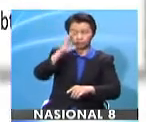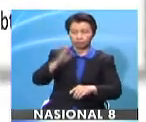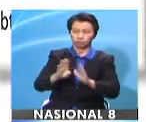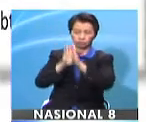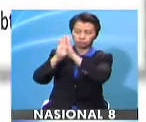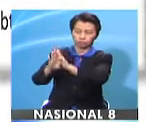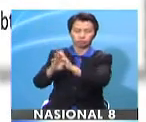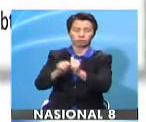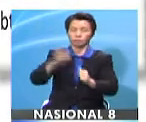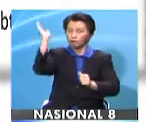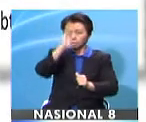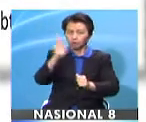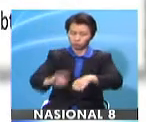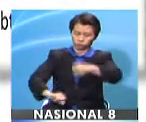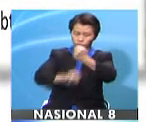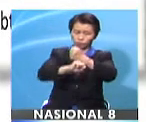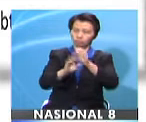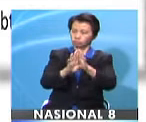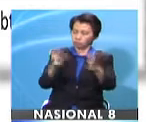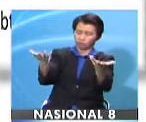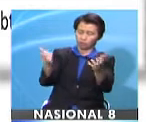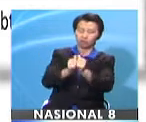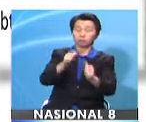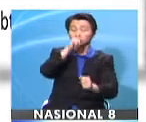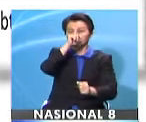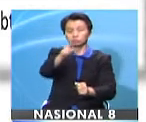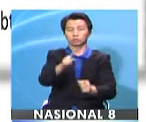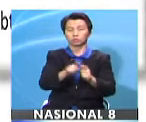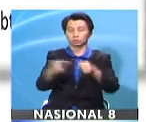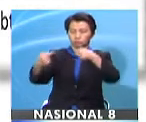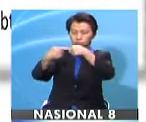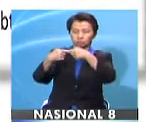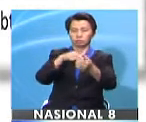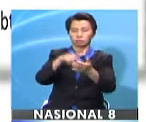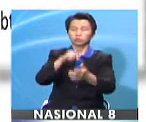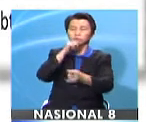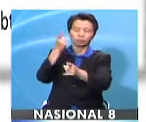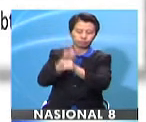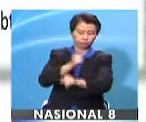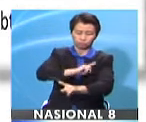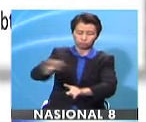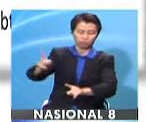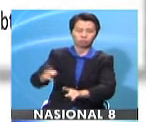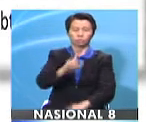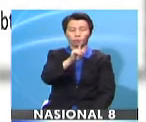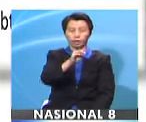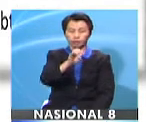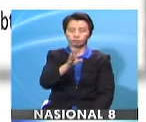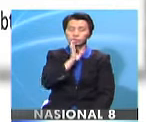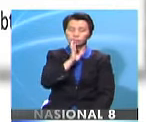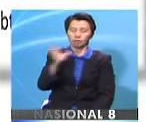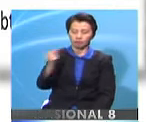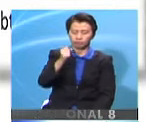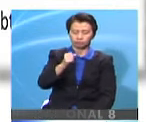dibuktikan dan tidak pernah disokong oleh bukti kerana realitinya tuduhan ini tidak berasas 1mdb berkata ia mengambil